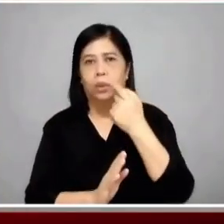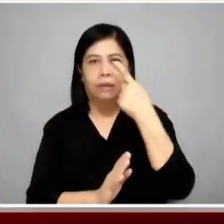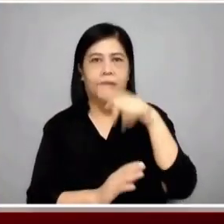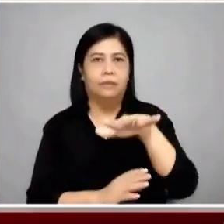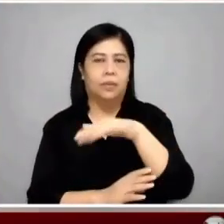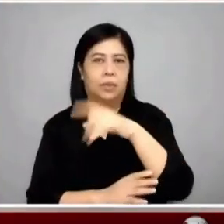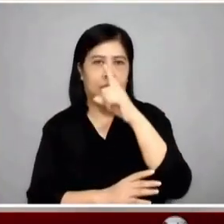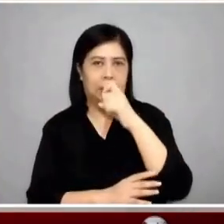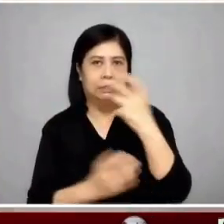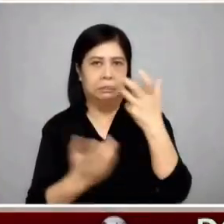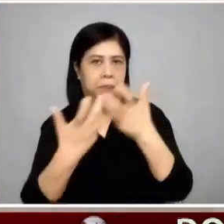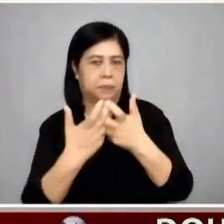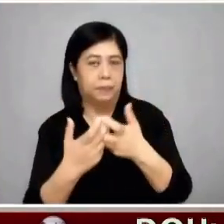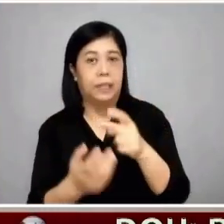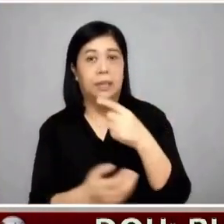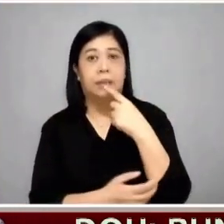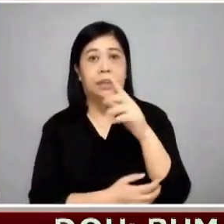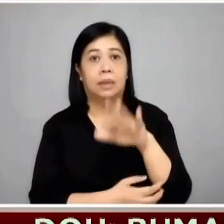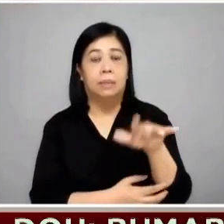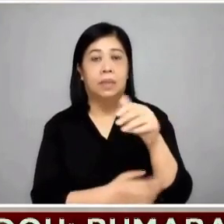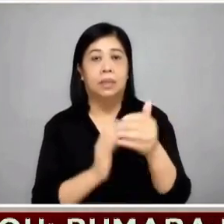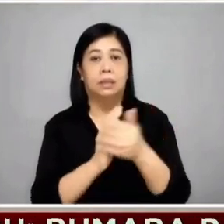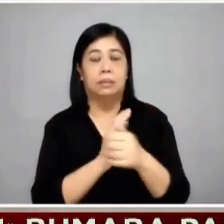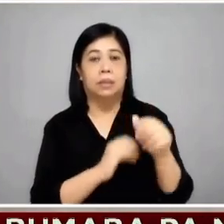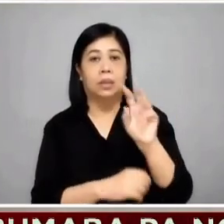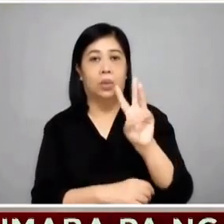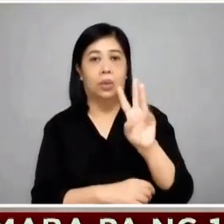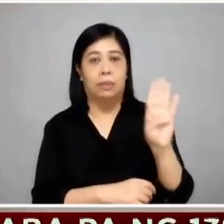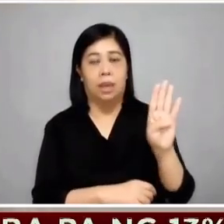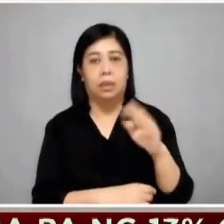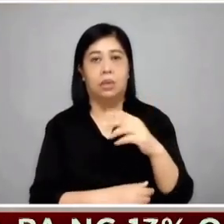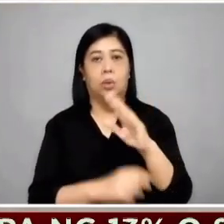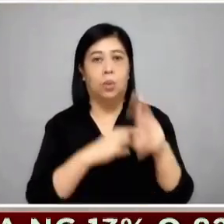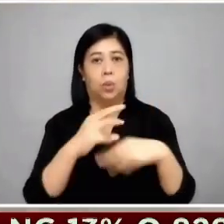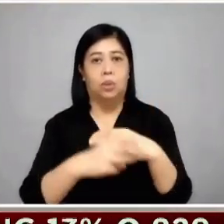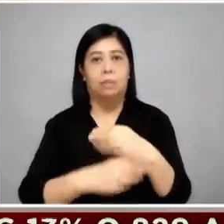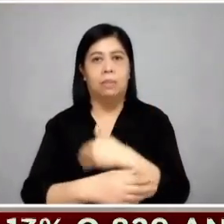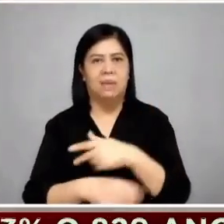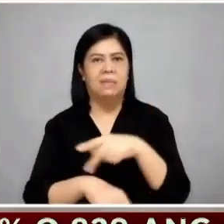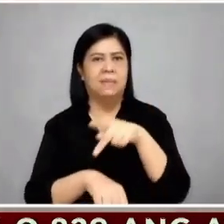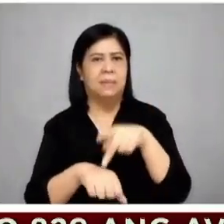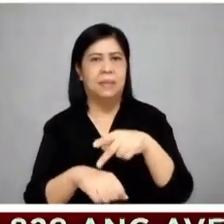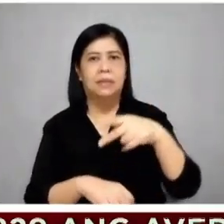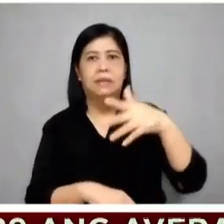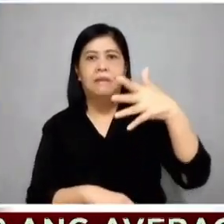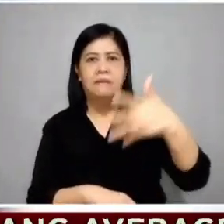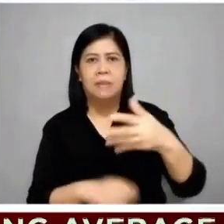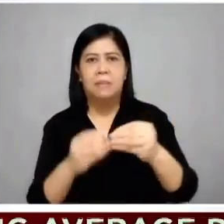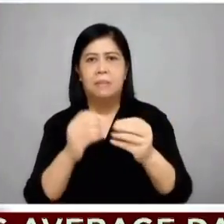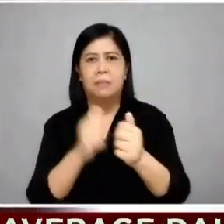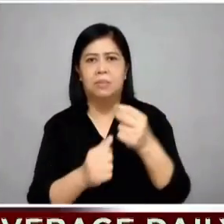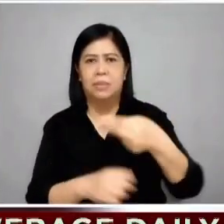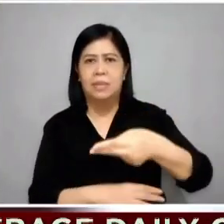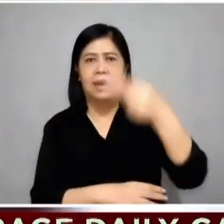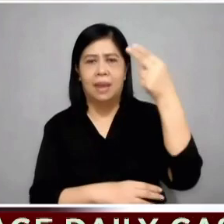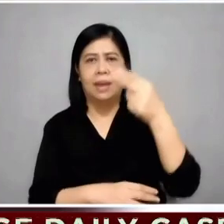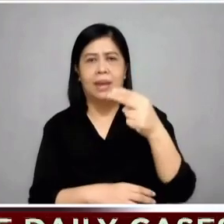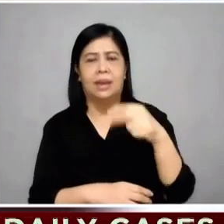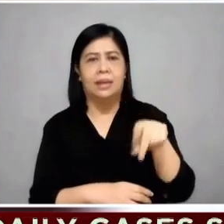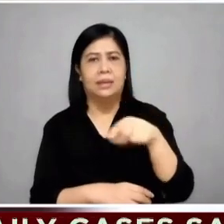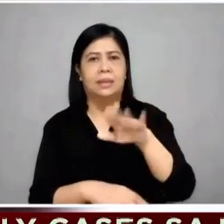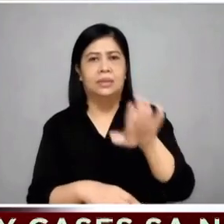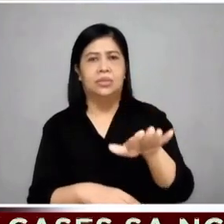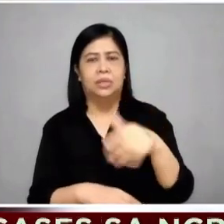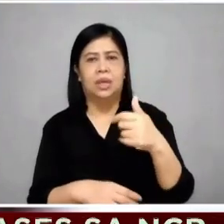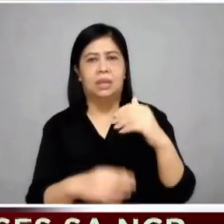edad. Sabi ng mga eksperto ng World Bank, ang Pilipinas ay panglimang may pinakamataas na kaso ng childhood